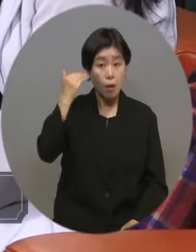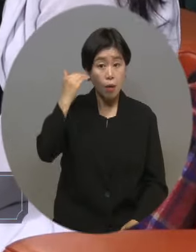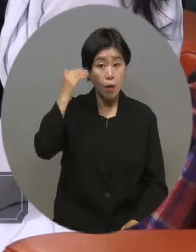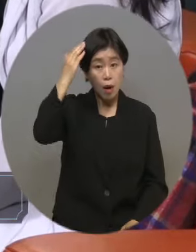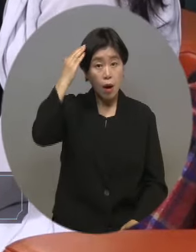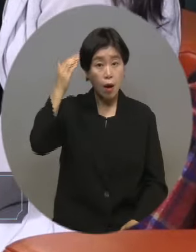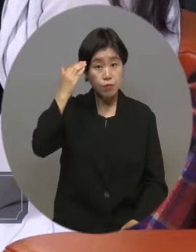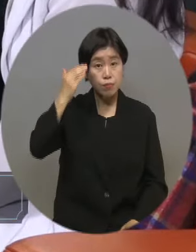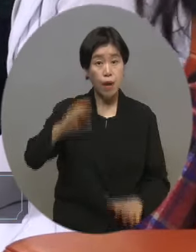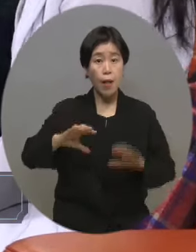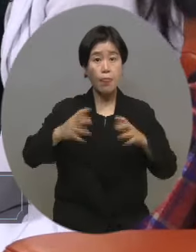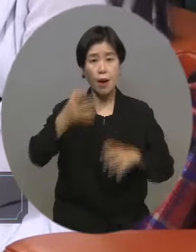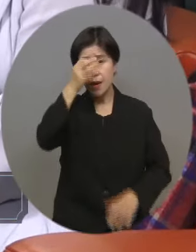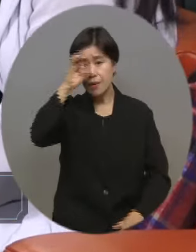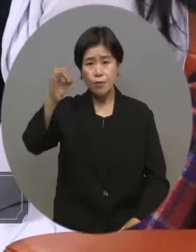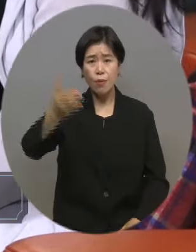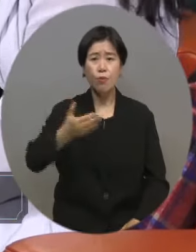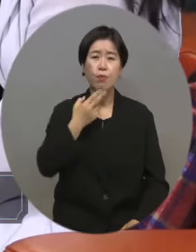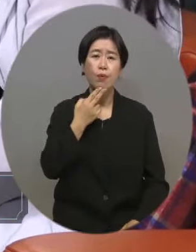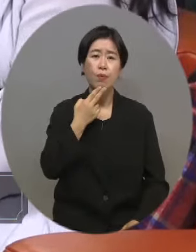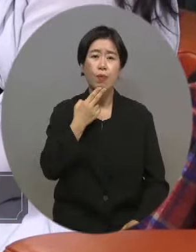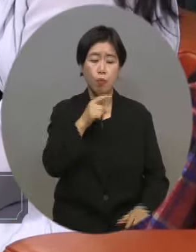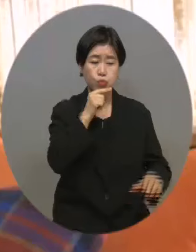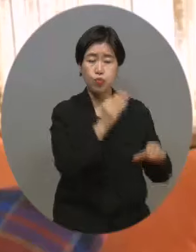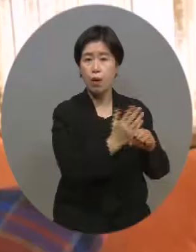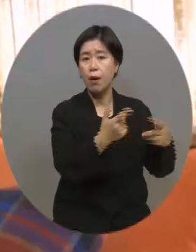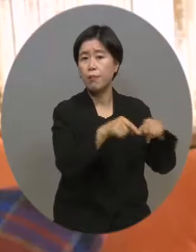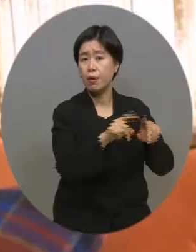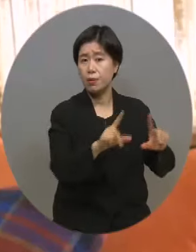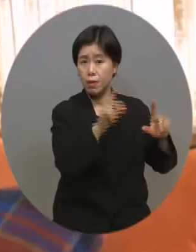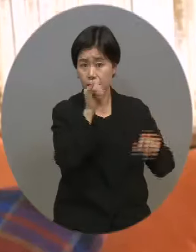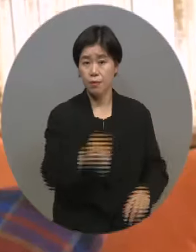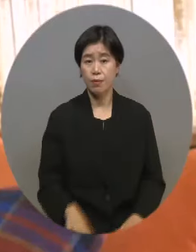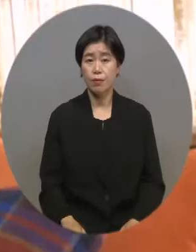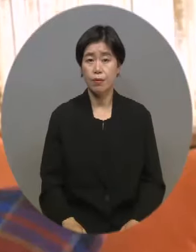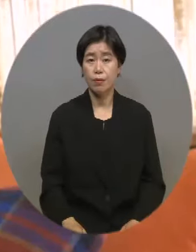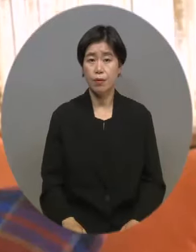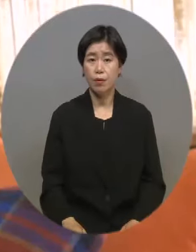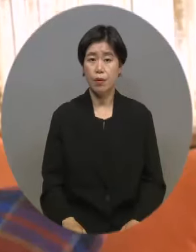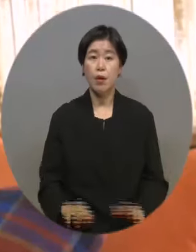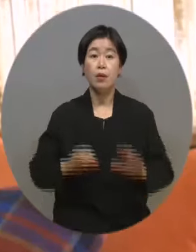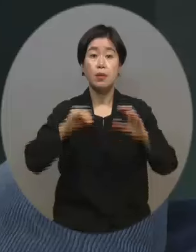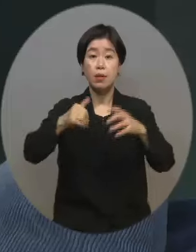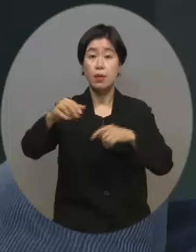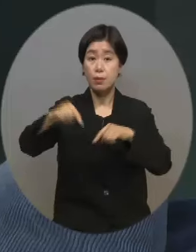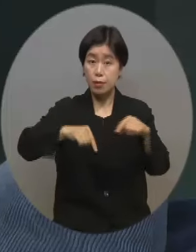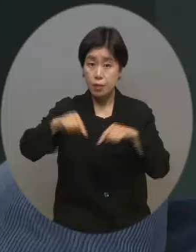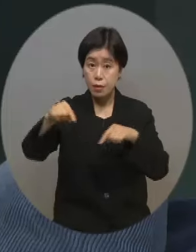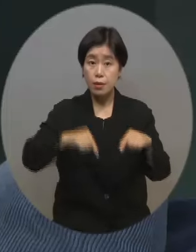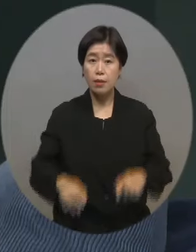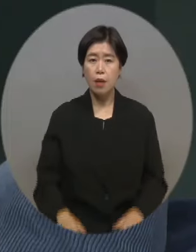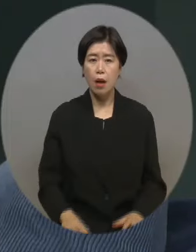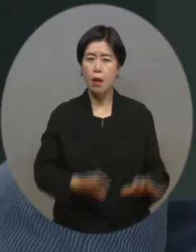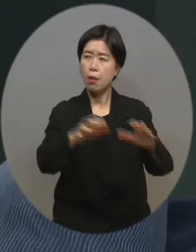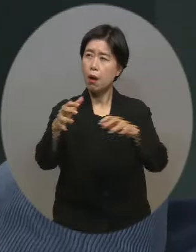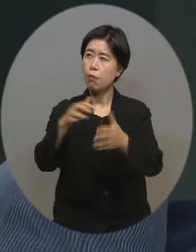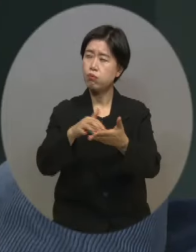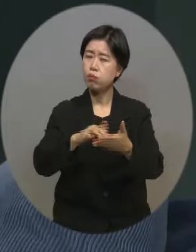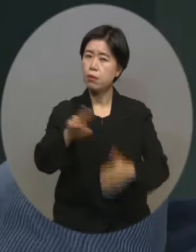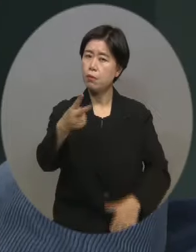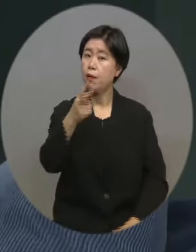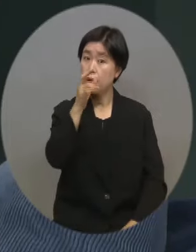대한민국을 나라로 치지 않는 북한하고 지금 함께 살고 있는 거예요. 그러니까 이제 국제 정치 세계 한 나라가 200개쯤